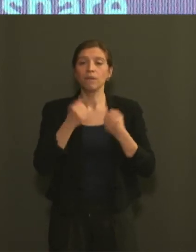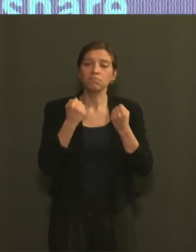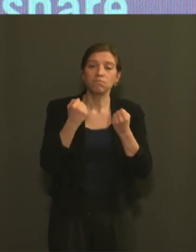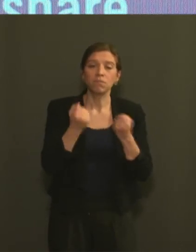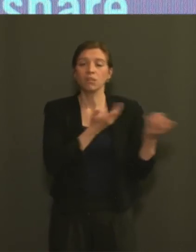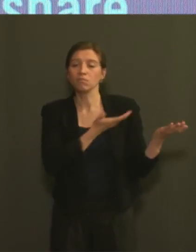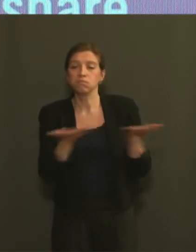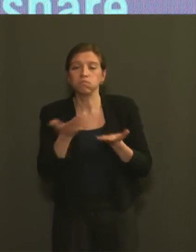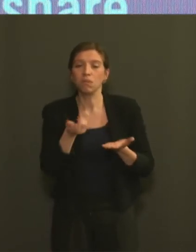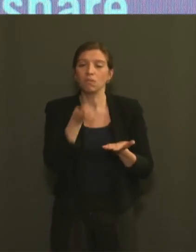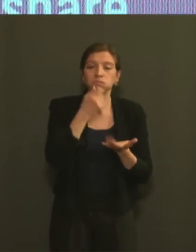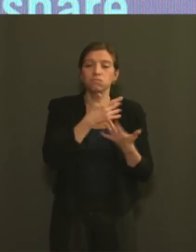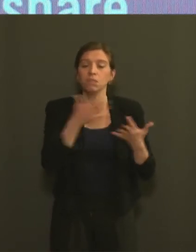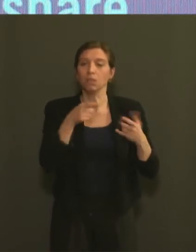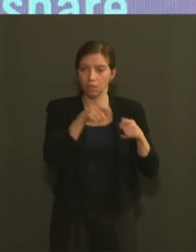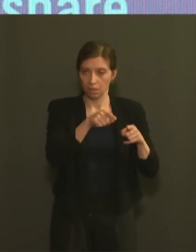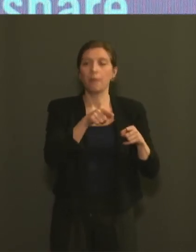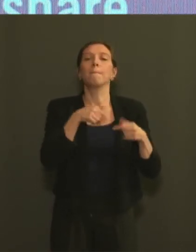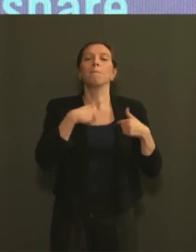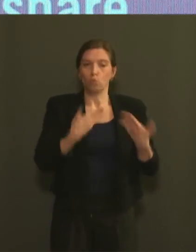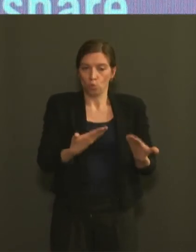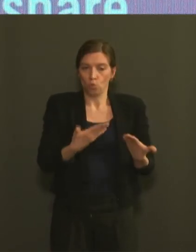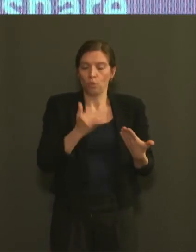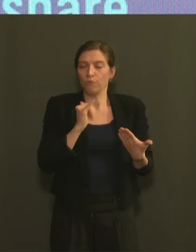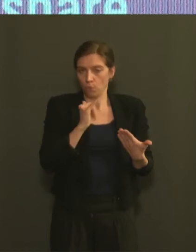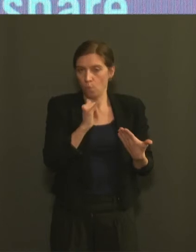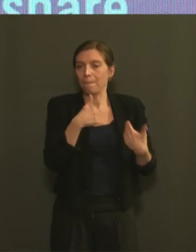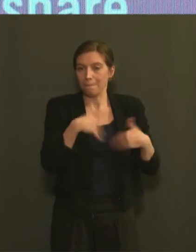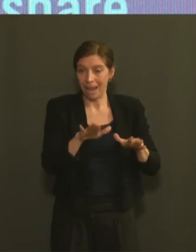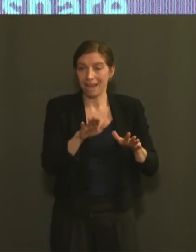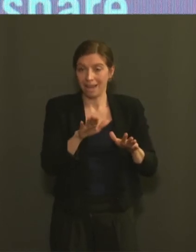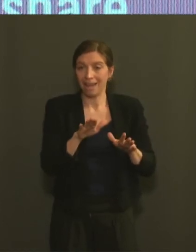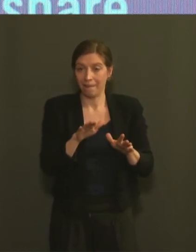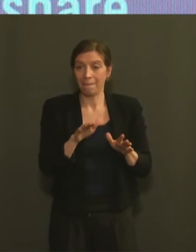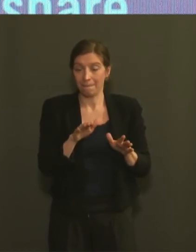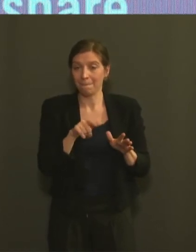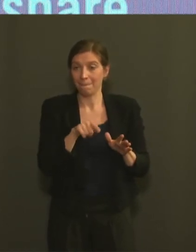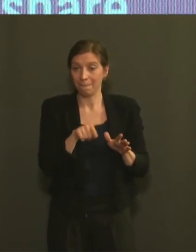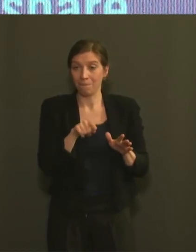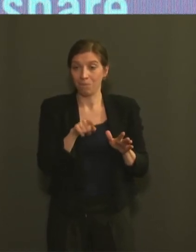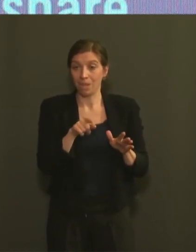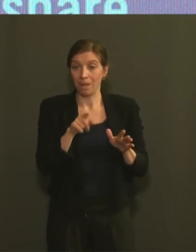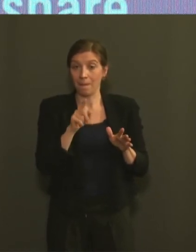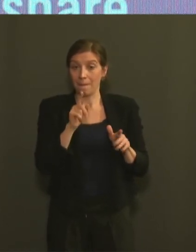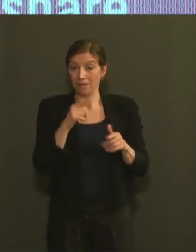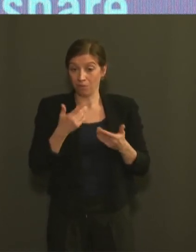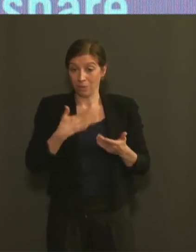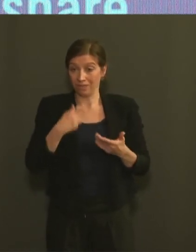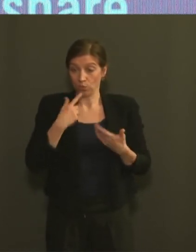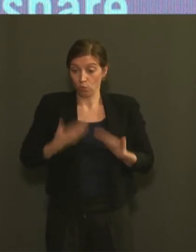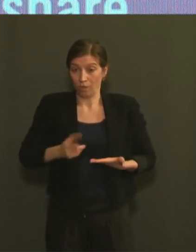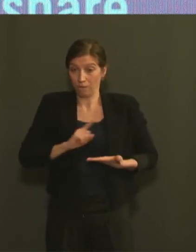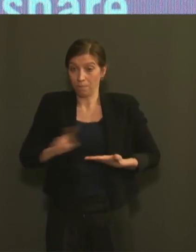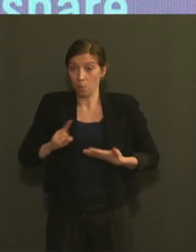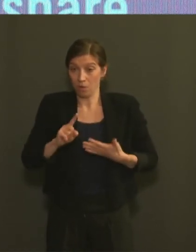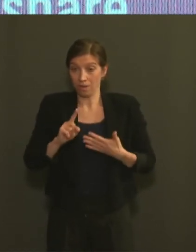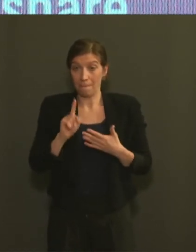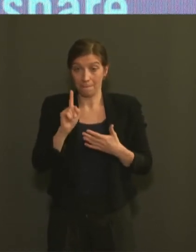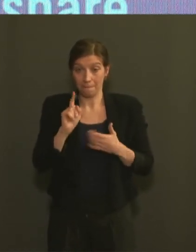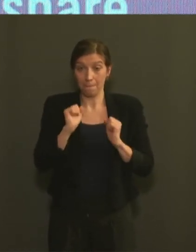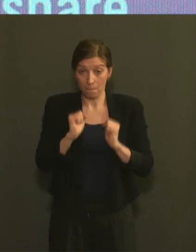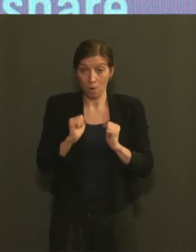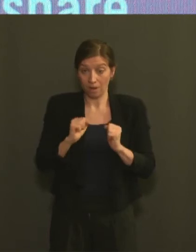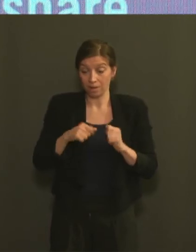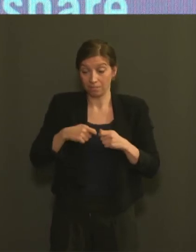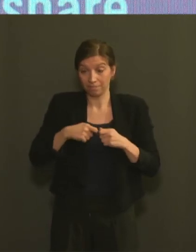et vins d'alsace liste regroupe des amateurs veulent un soldat et vos stats griller une au contact m